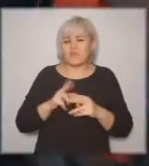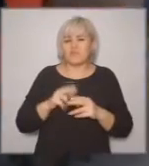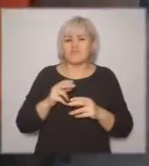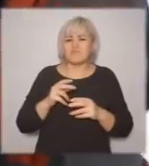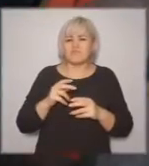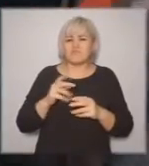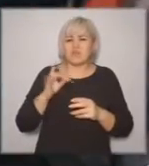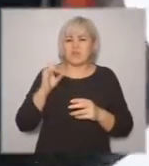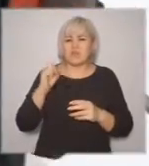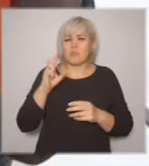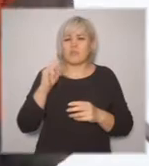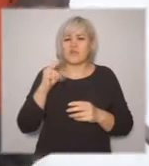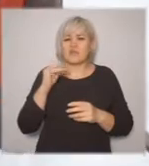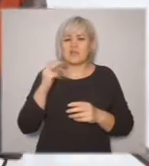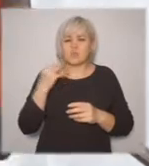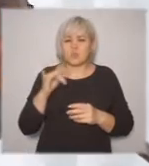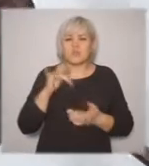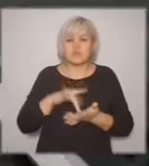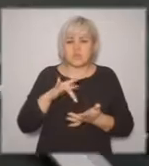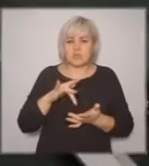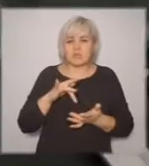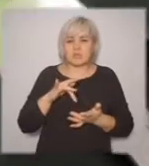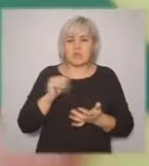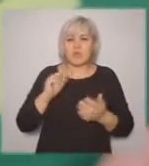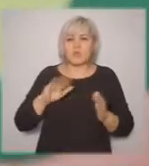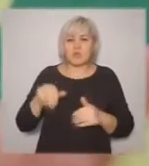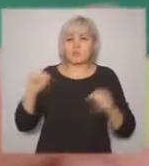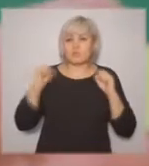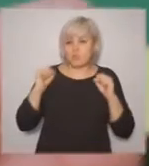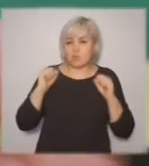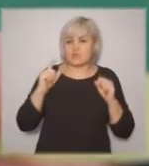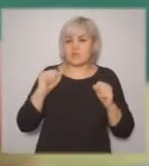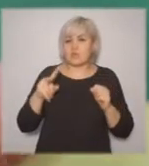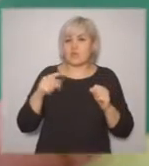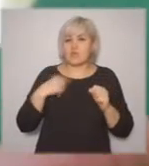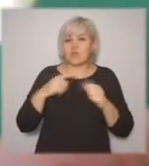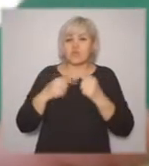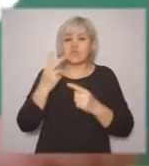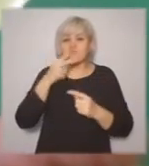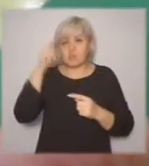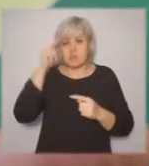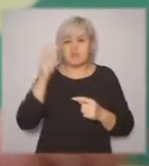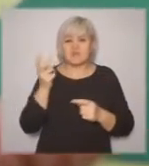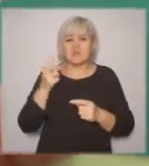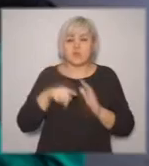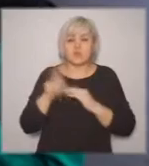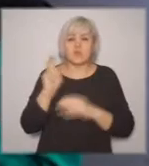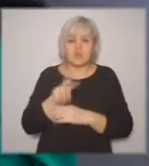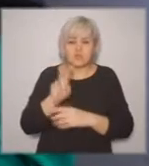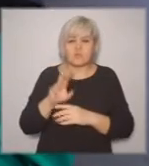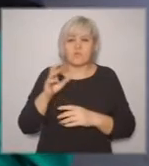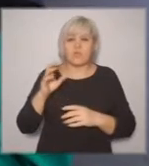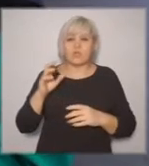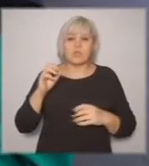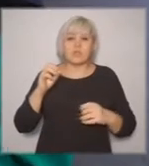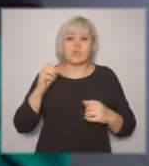спортзал. Я через 2 месяца стал ходить в тренажерку и в бассейн самостоятельно, уже без каких-либо сопровождающих.